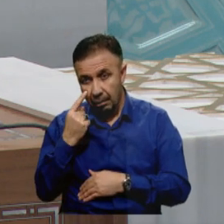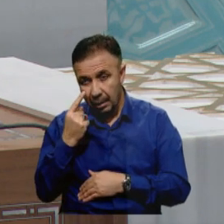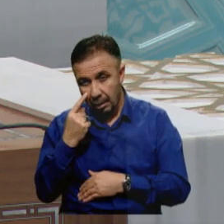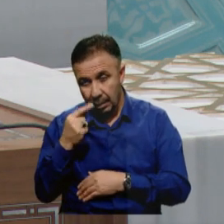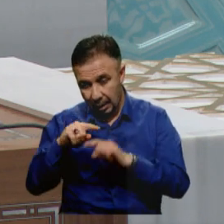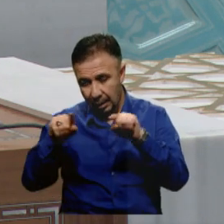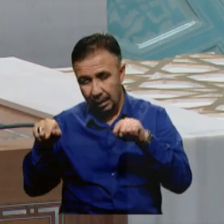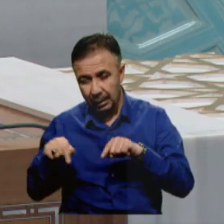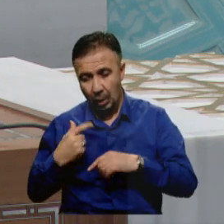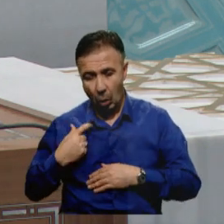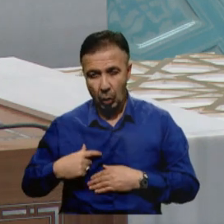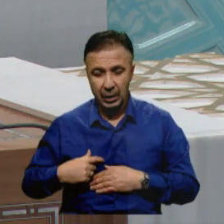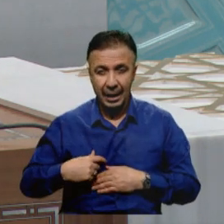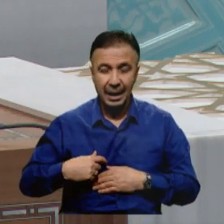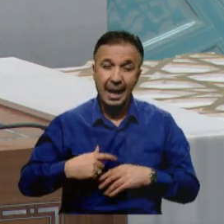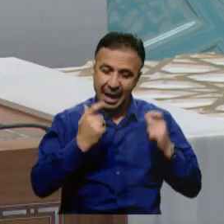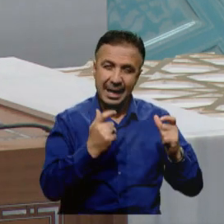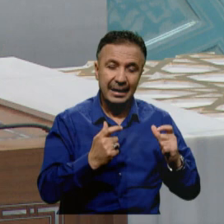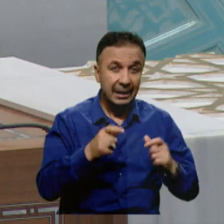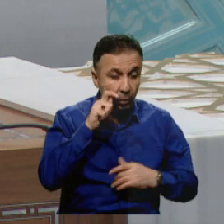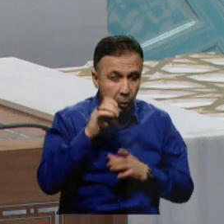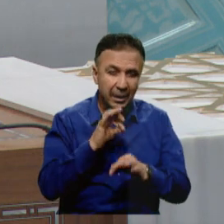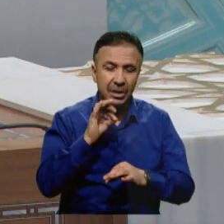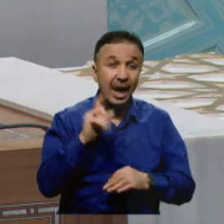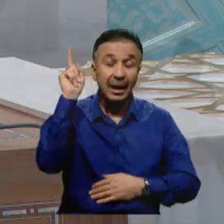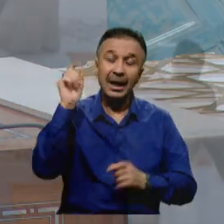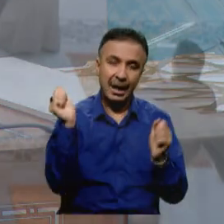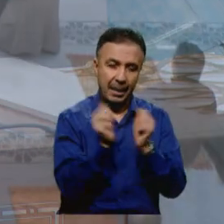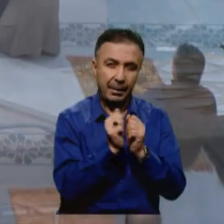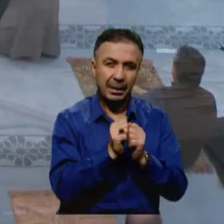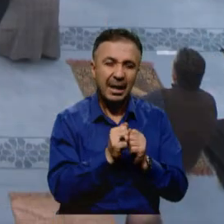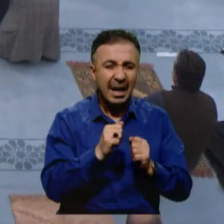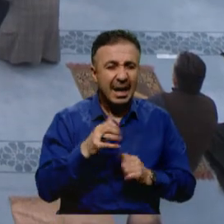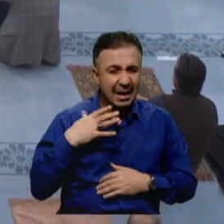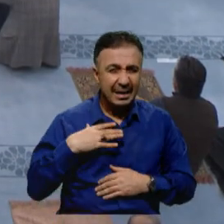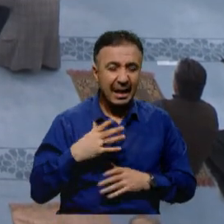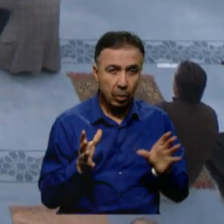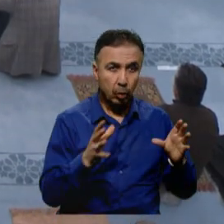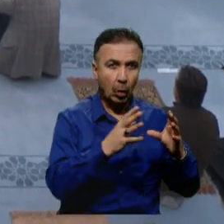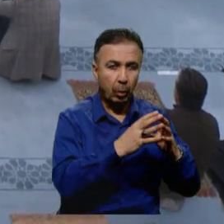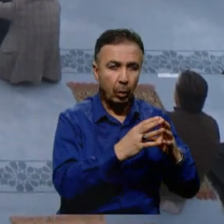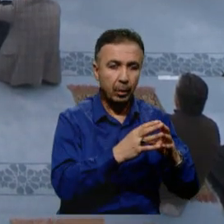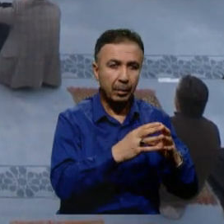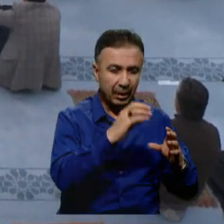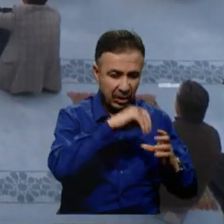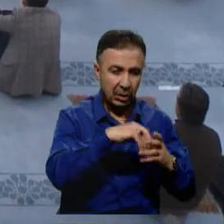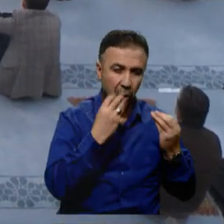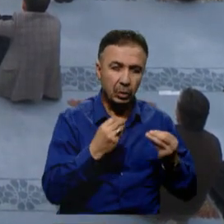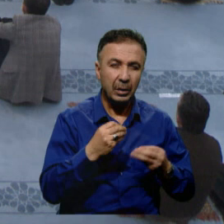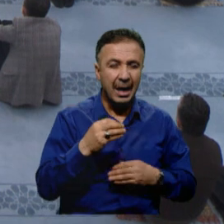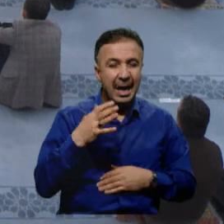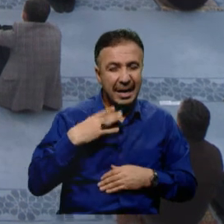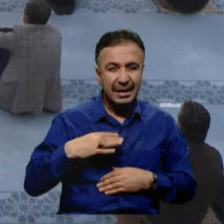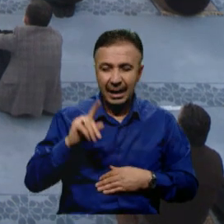da Müslüman Allah'la beraberdir. İster toplum huzurunda olsun, ister yalnız başına olsun, her zaman Allah